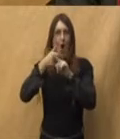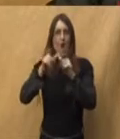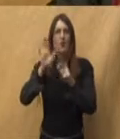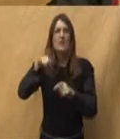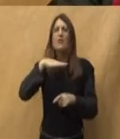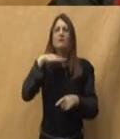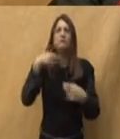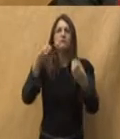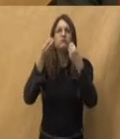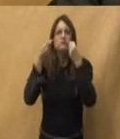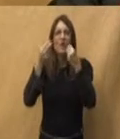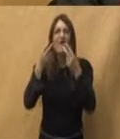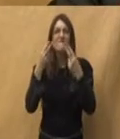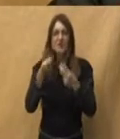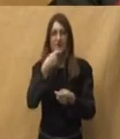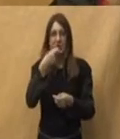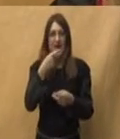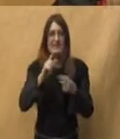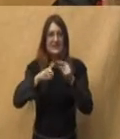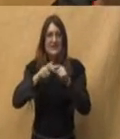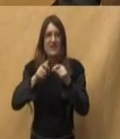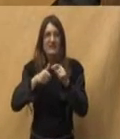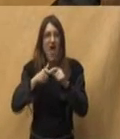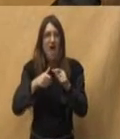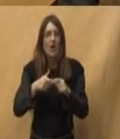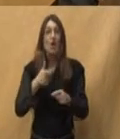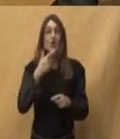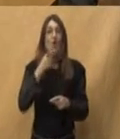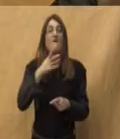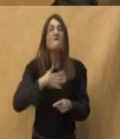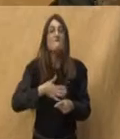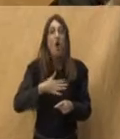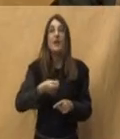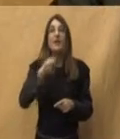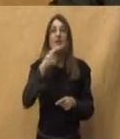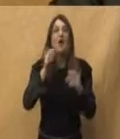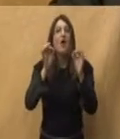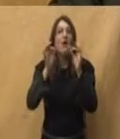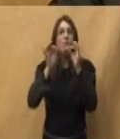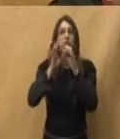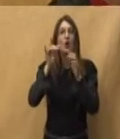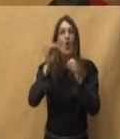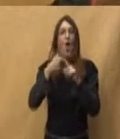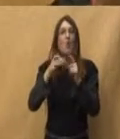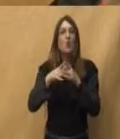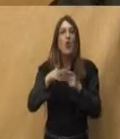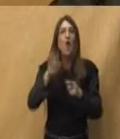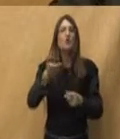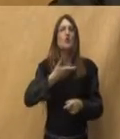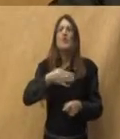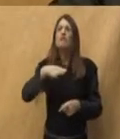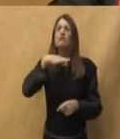i neophodnih hranjivih tvari i kojih ko voli brokulu jesti, ja je vrlo često jedem, taj se napuni sa